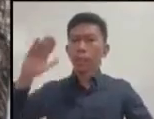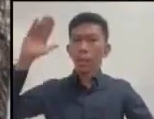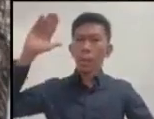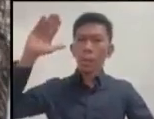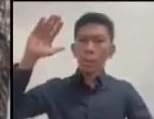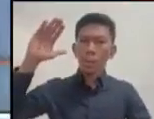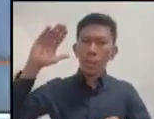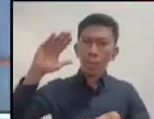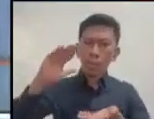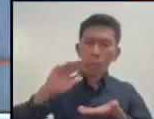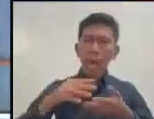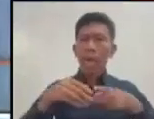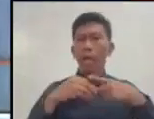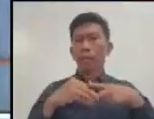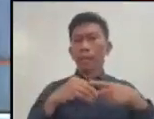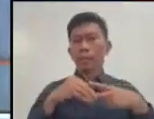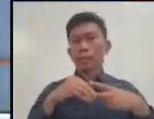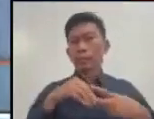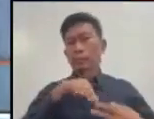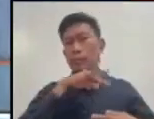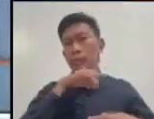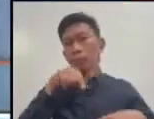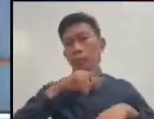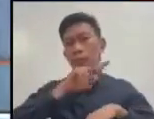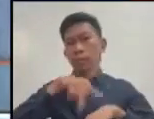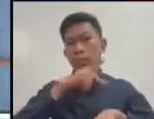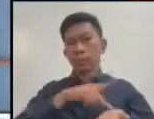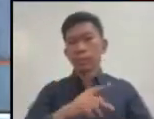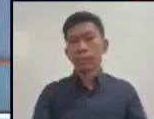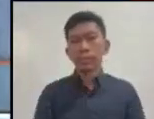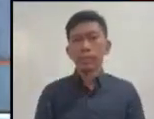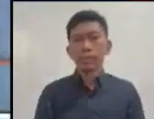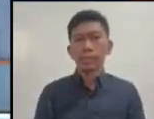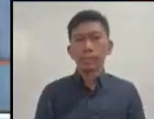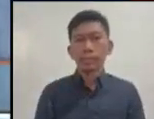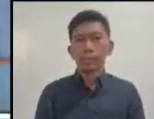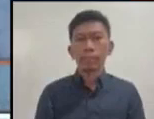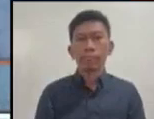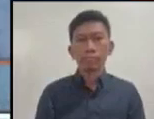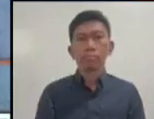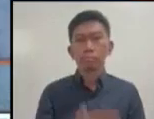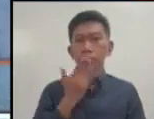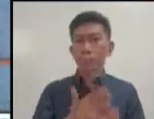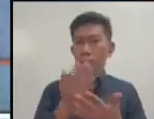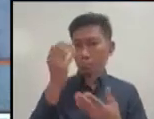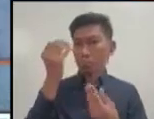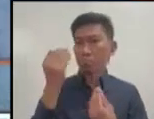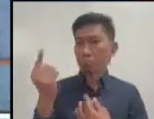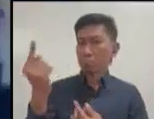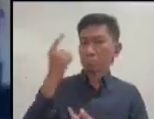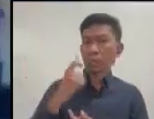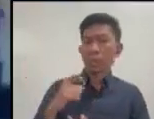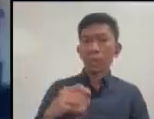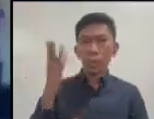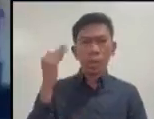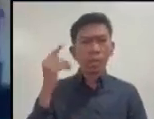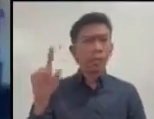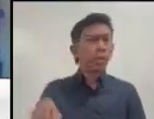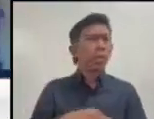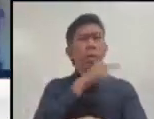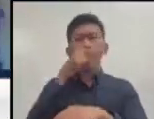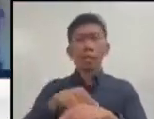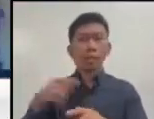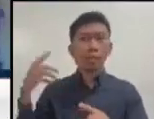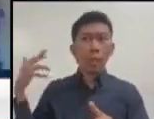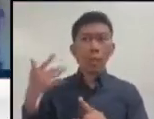pollution po sa ating bansa? Maganda, binanggit nyo yan dahil nga una, napakatagal na, may batas po kasi tayo dito. Yung Solid